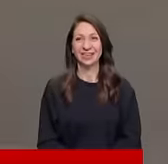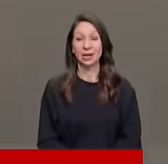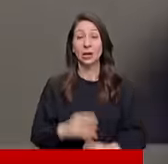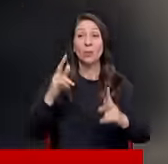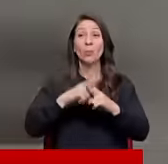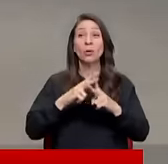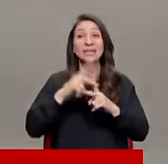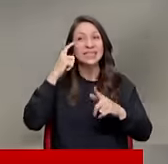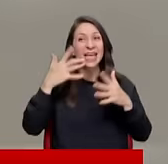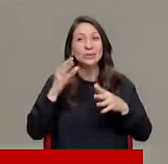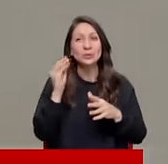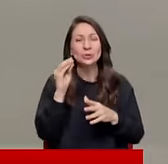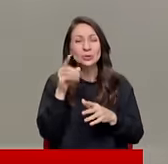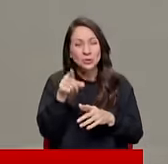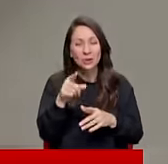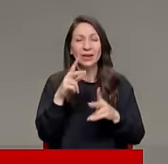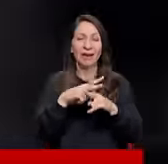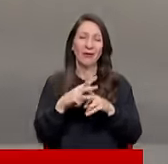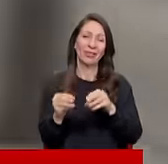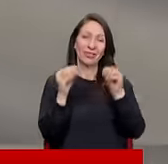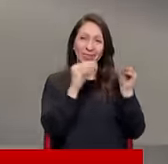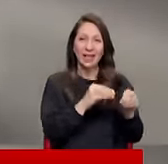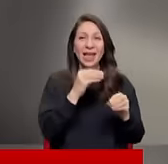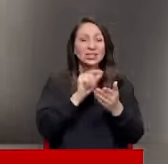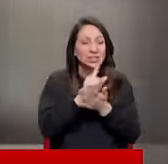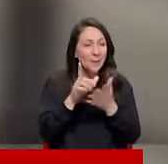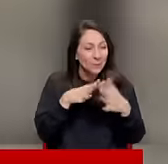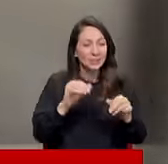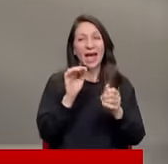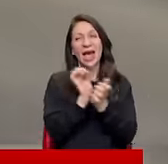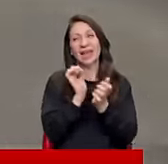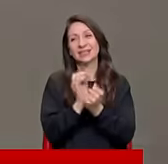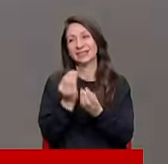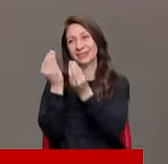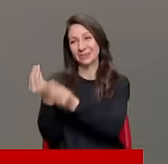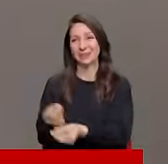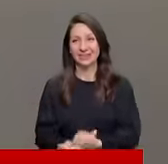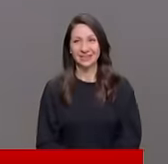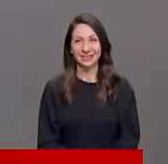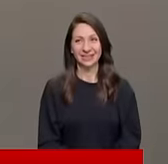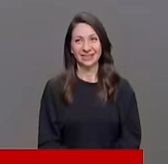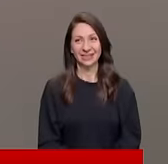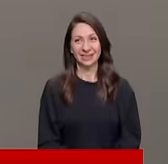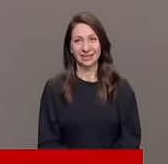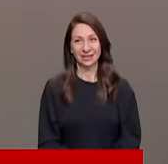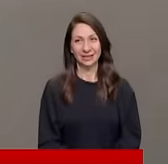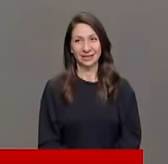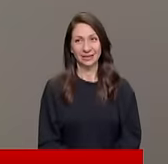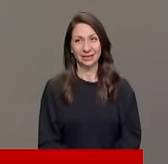Polis zihinsel engelli genci karakola götürdü. İşlemlerin ardından ailesine teslim etti.